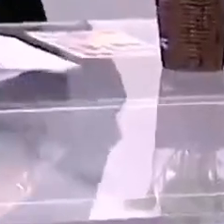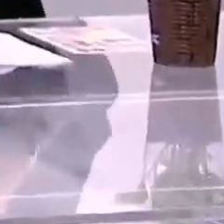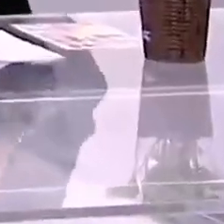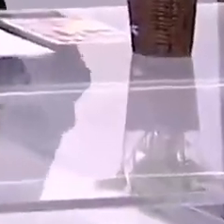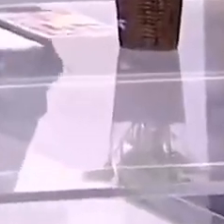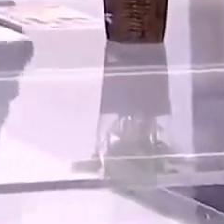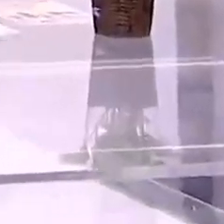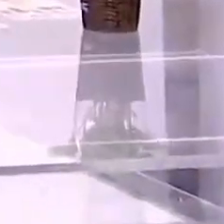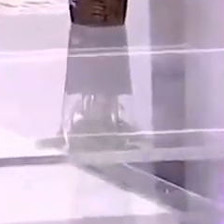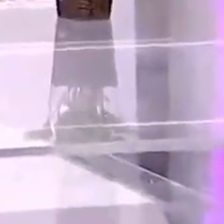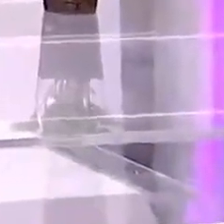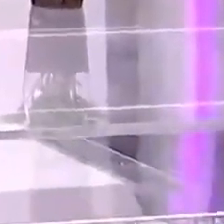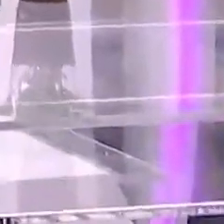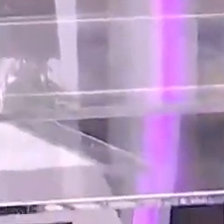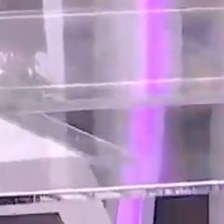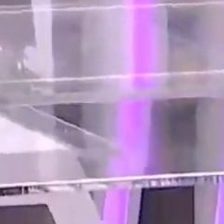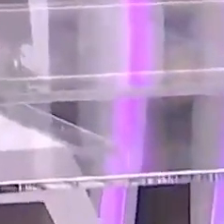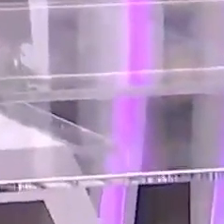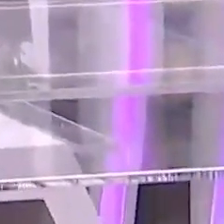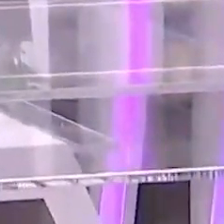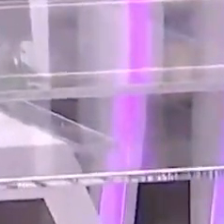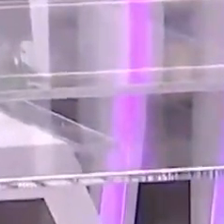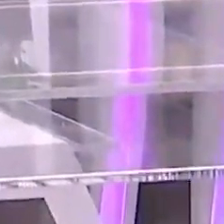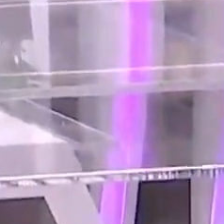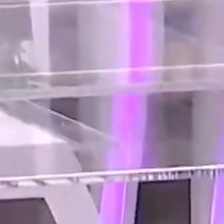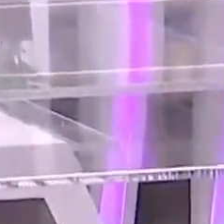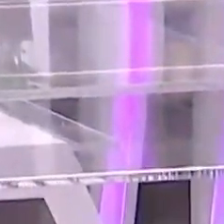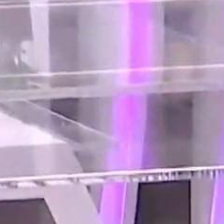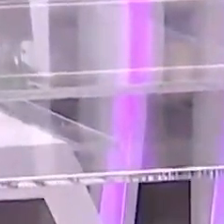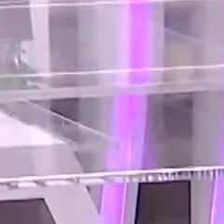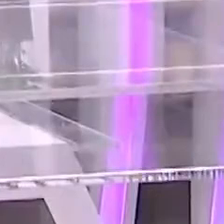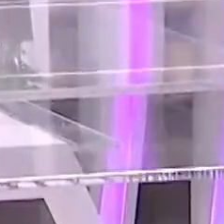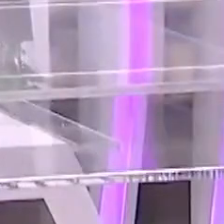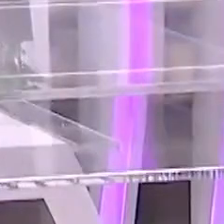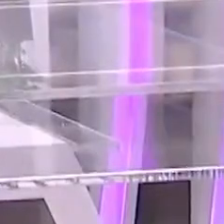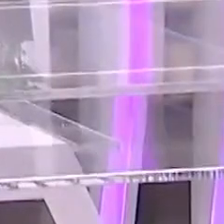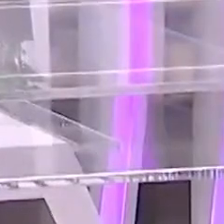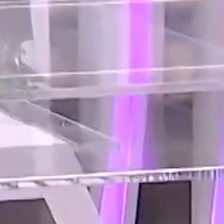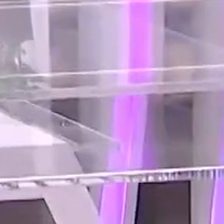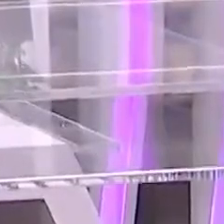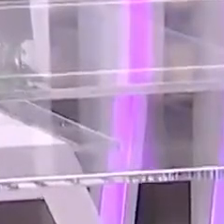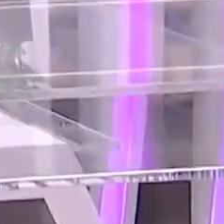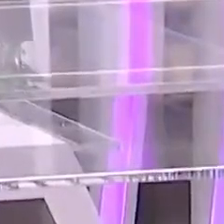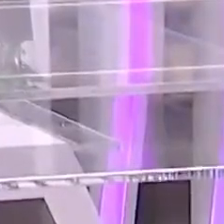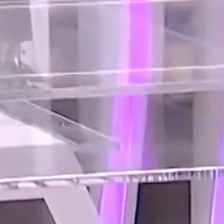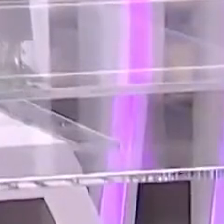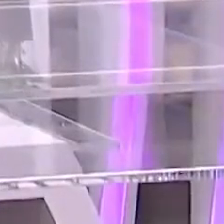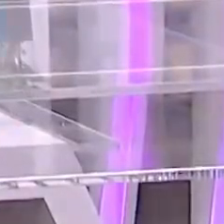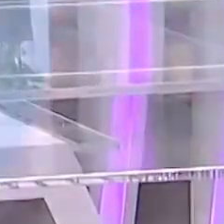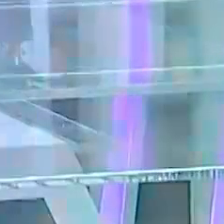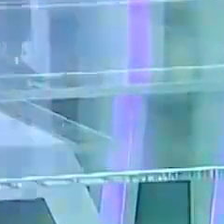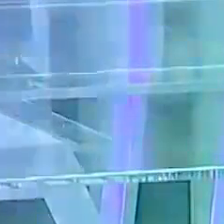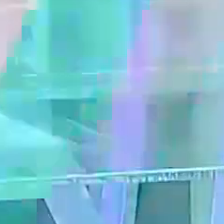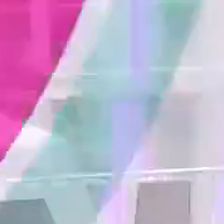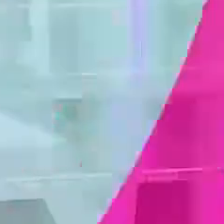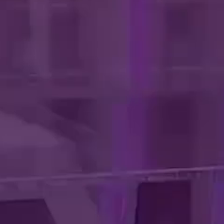Bila air masuk ke tanaman, barulah nutrien